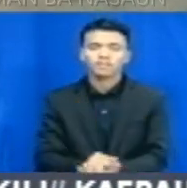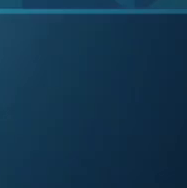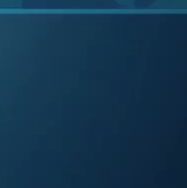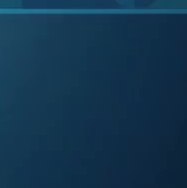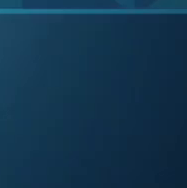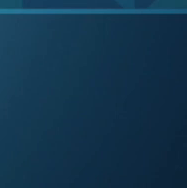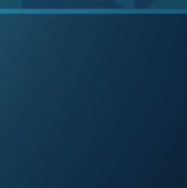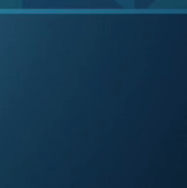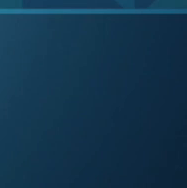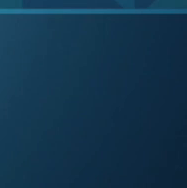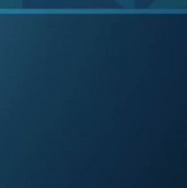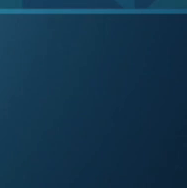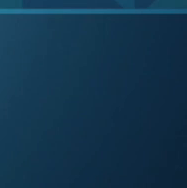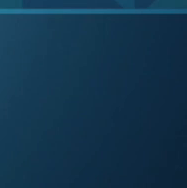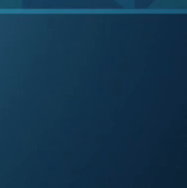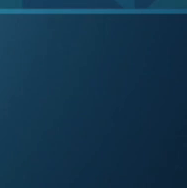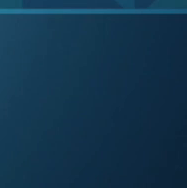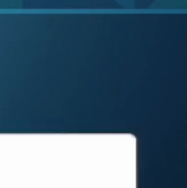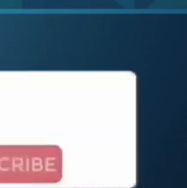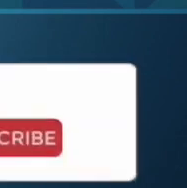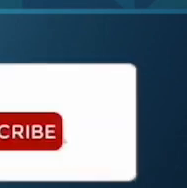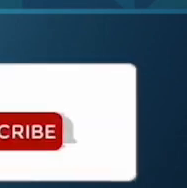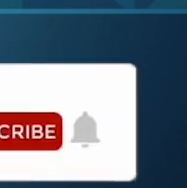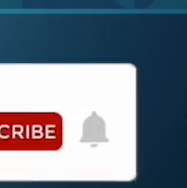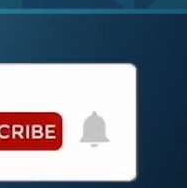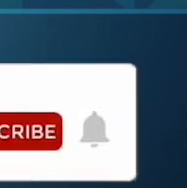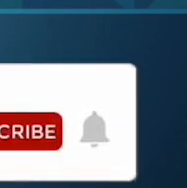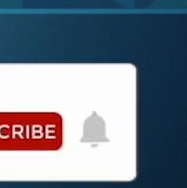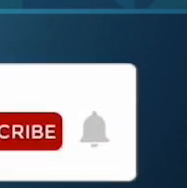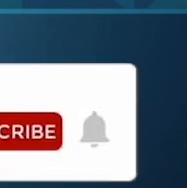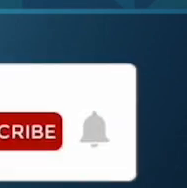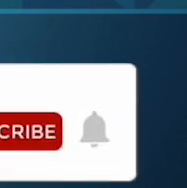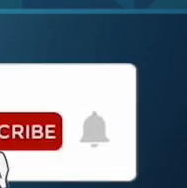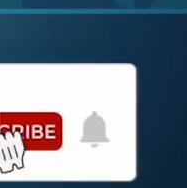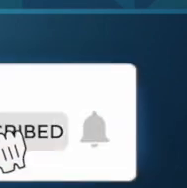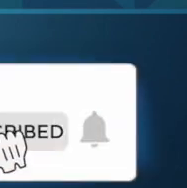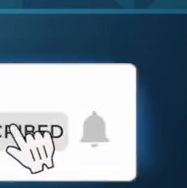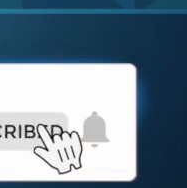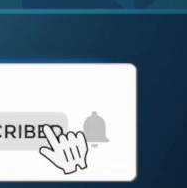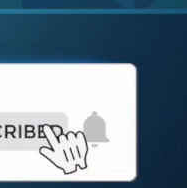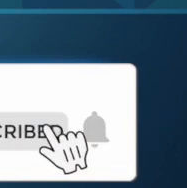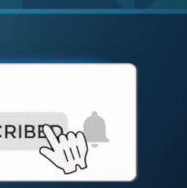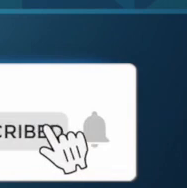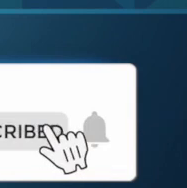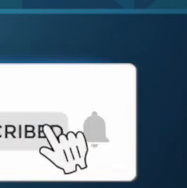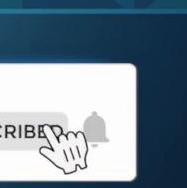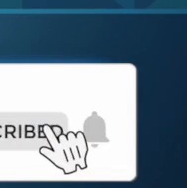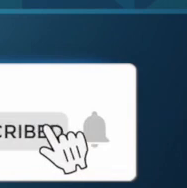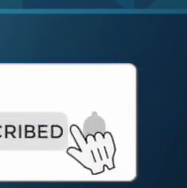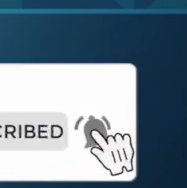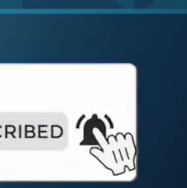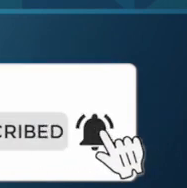RTTL. Atu hetang informasaun faktuais no atuais, keta haluha inscreva iha kanal